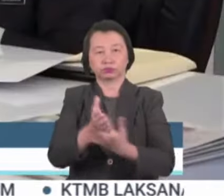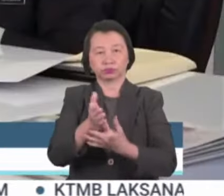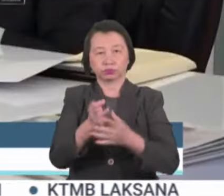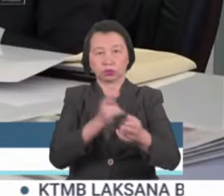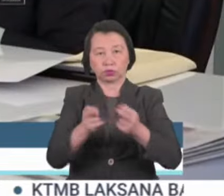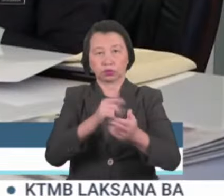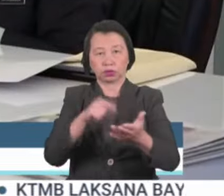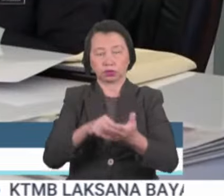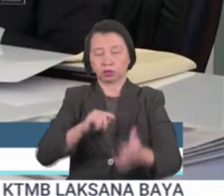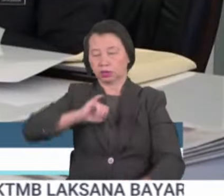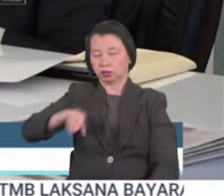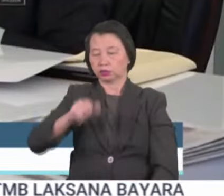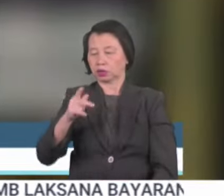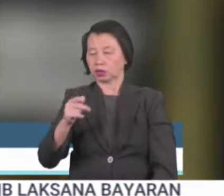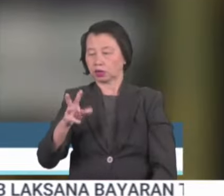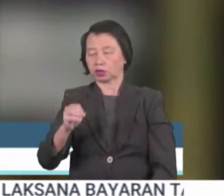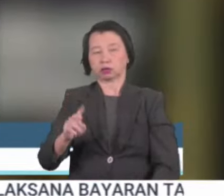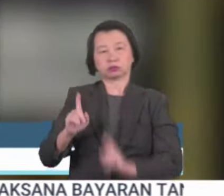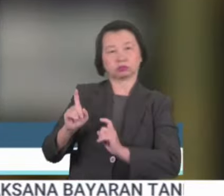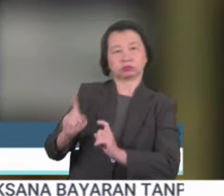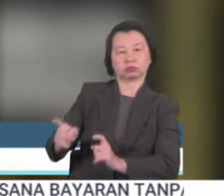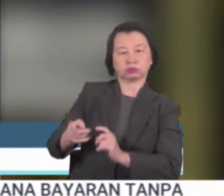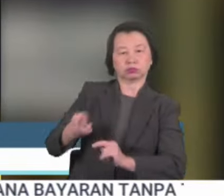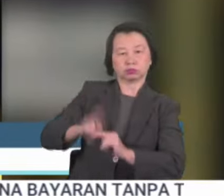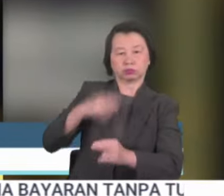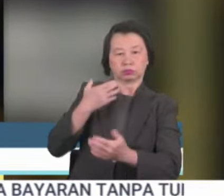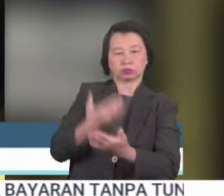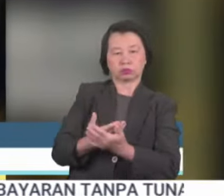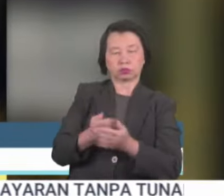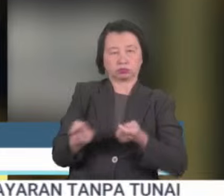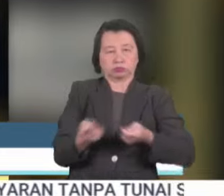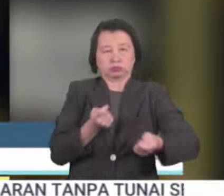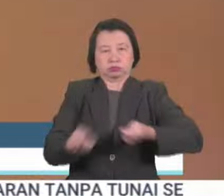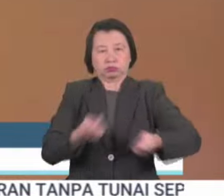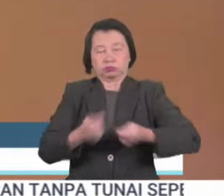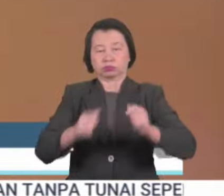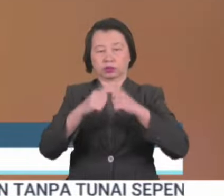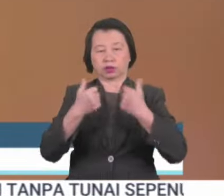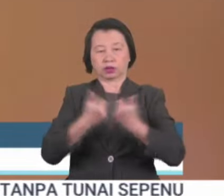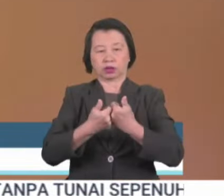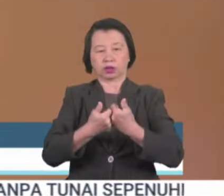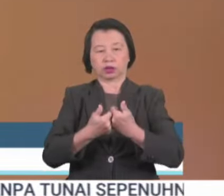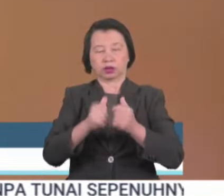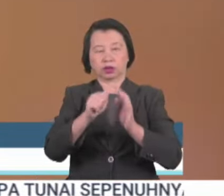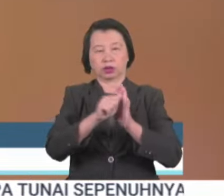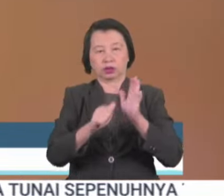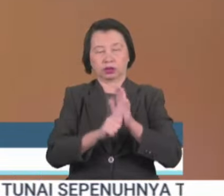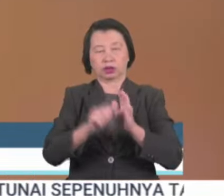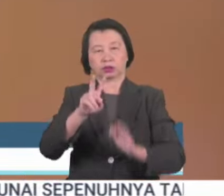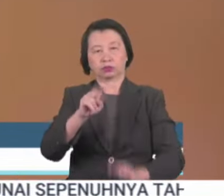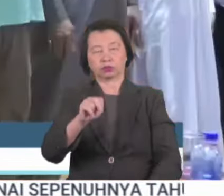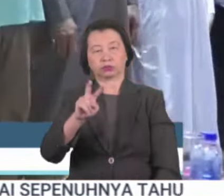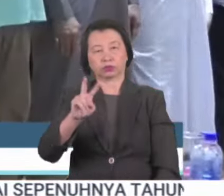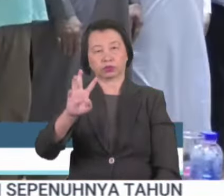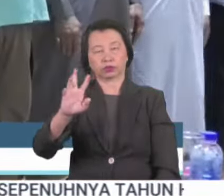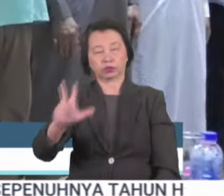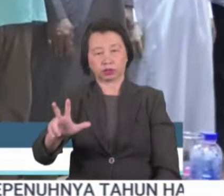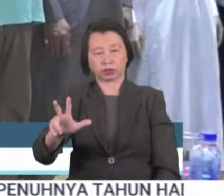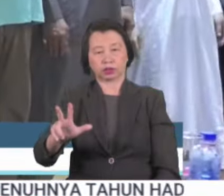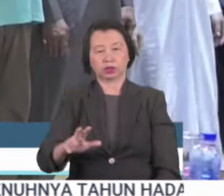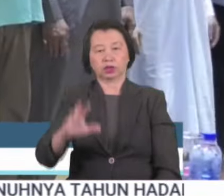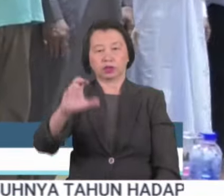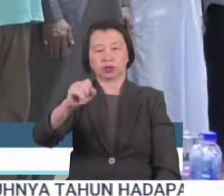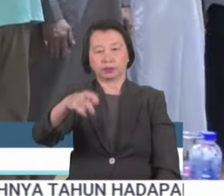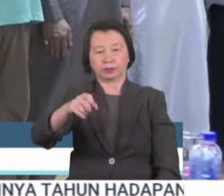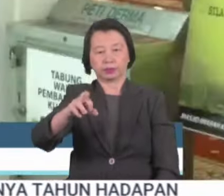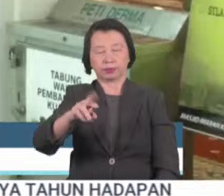ini, JAKIM telah dianugerah apresiasi penambahbaikan tata kelola agensi APTA tahun 2023 oleh